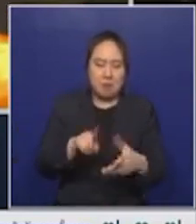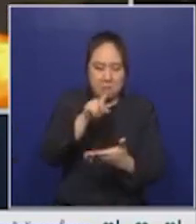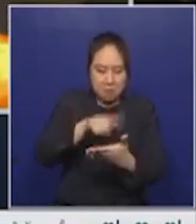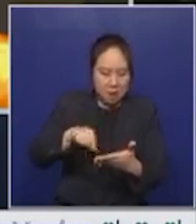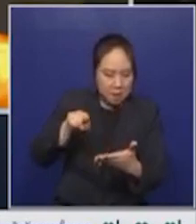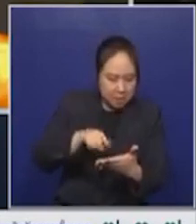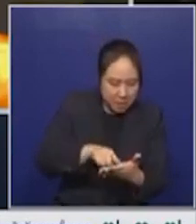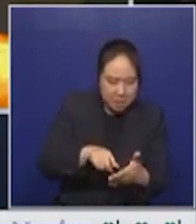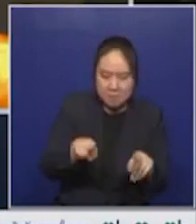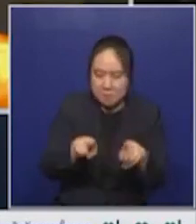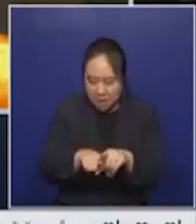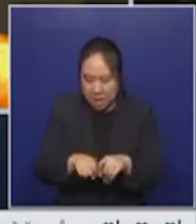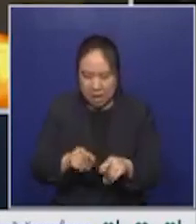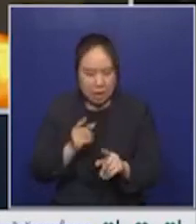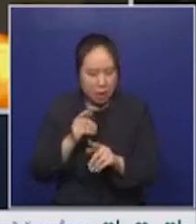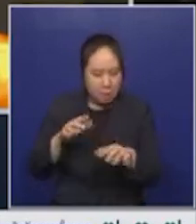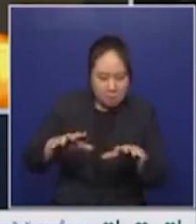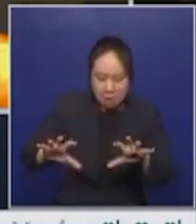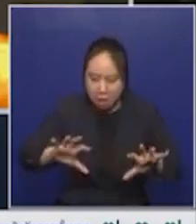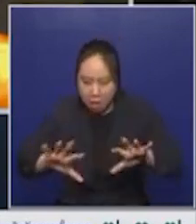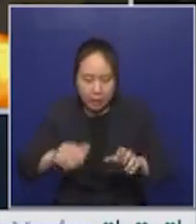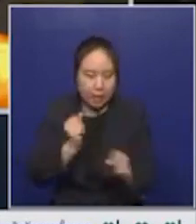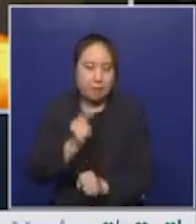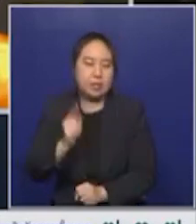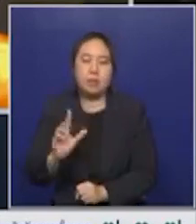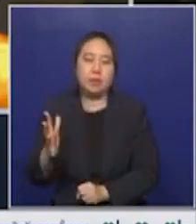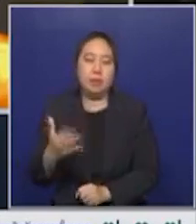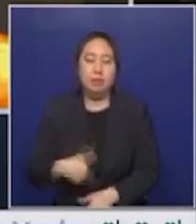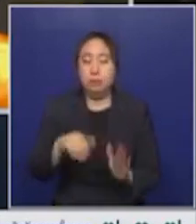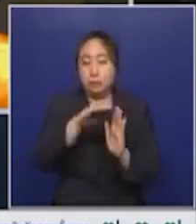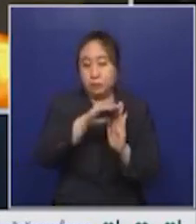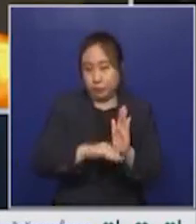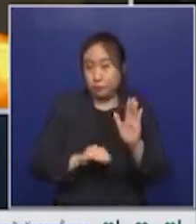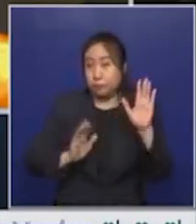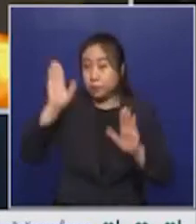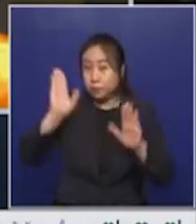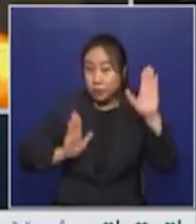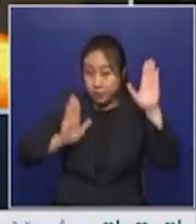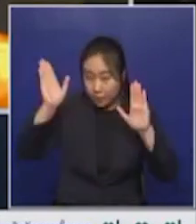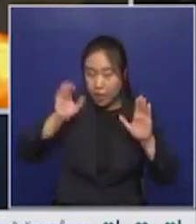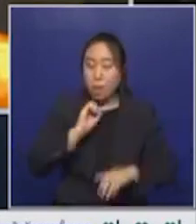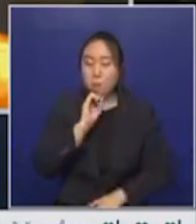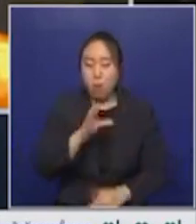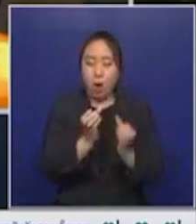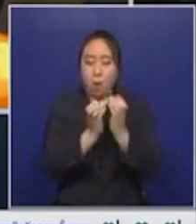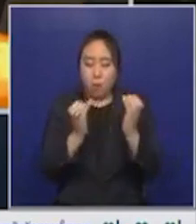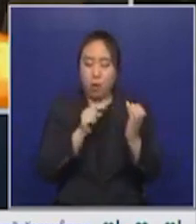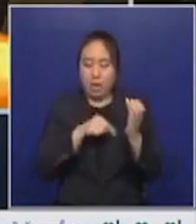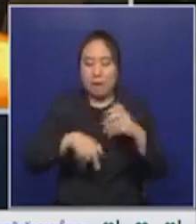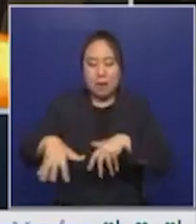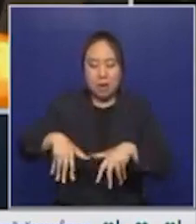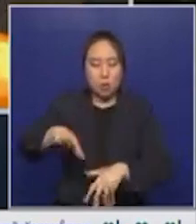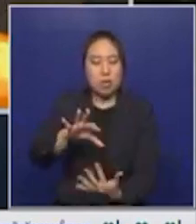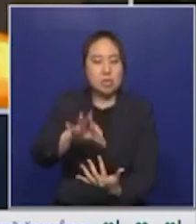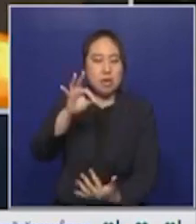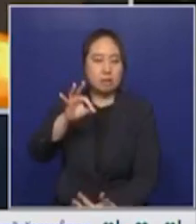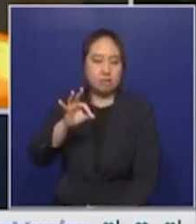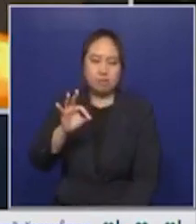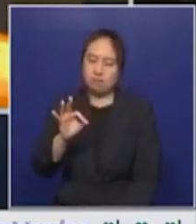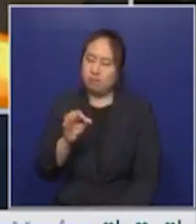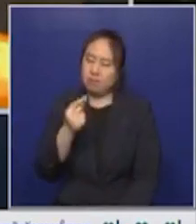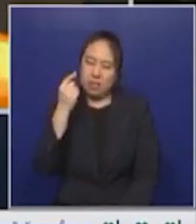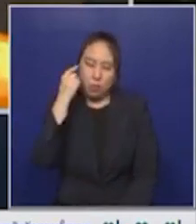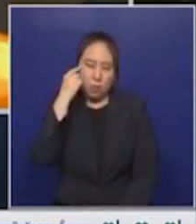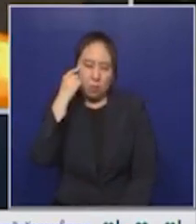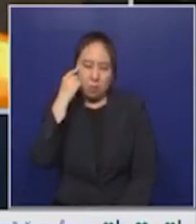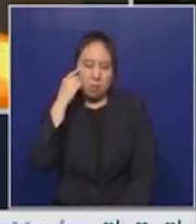แท้จริงดังนั้นกระบวนการที่จะบอกว่าเป็นประเทศไทยจะอ้างว่าหนูนี้มาจากประชาชนน่าจะคาด